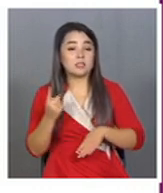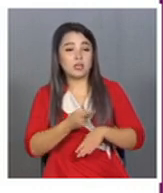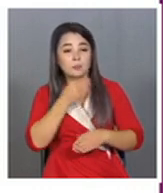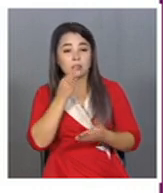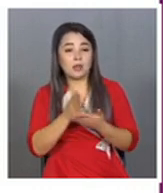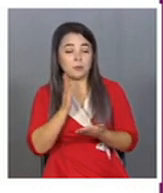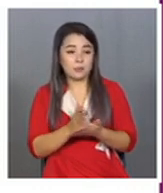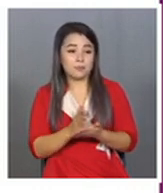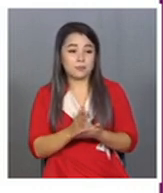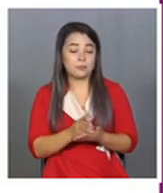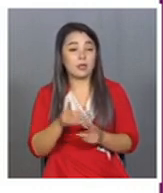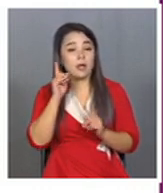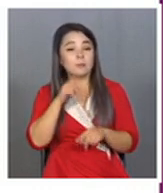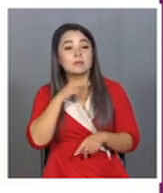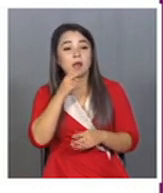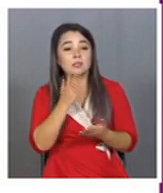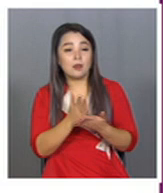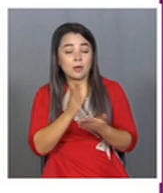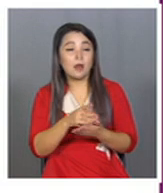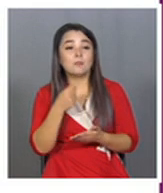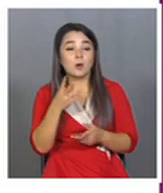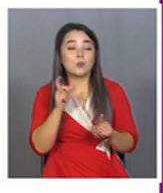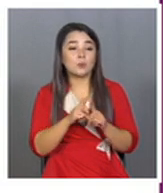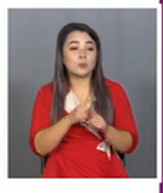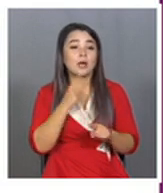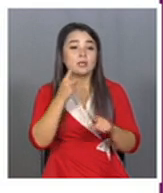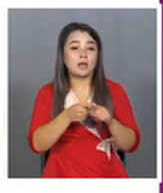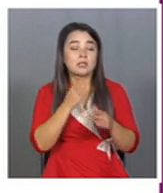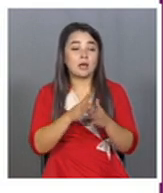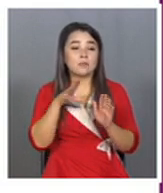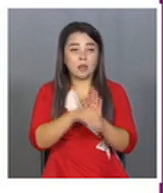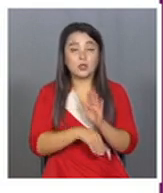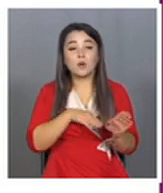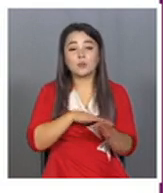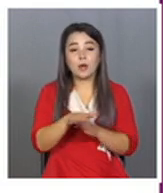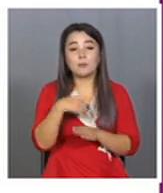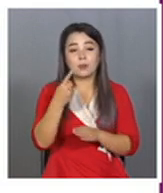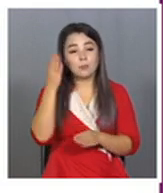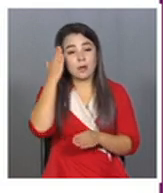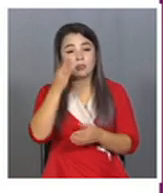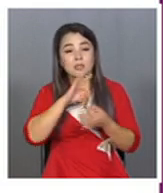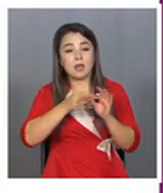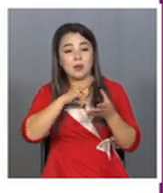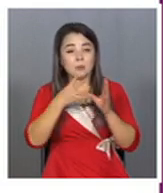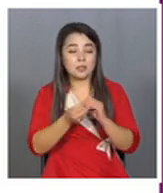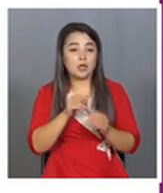береді. Байқасаңыздар, бірнеше сөз тіркесі келіп, тұтас бір мағынаның орнына жұмсалған.